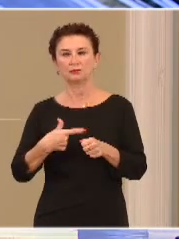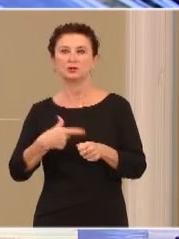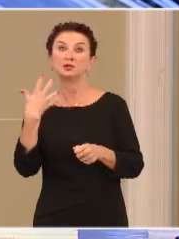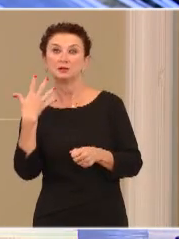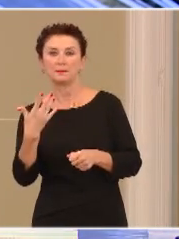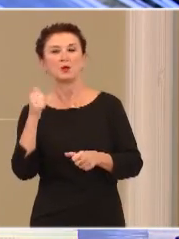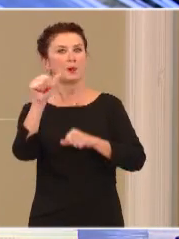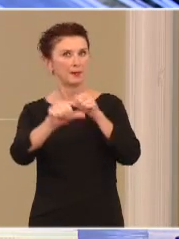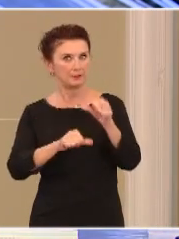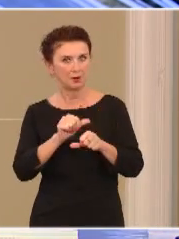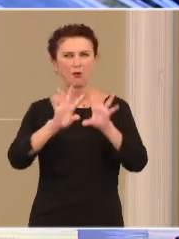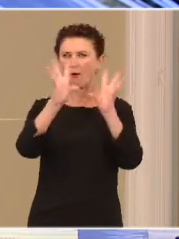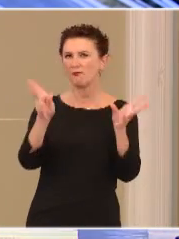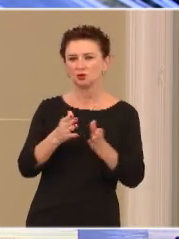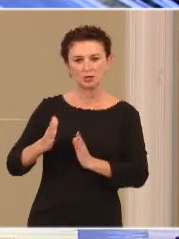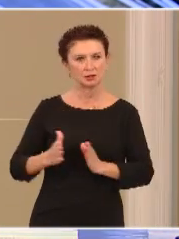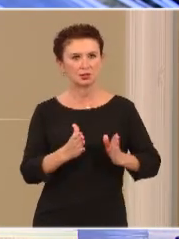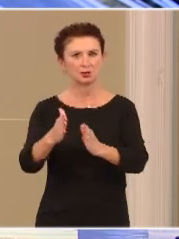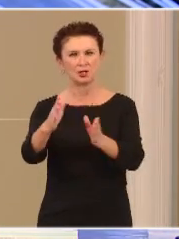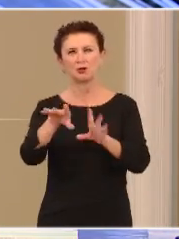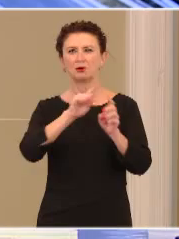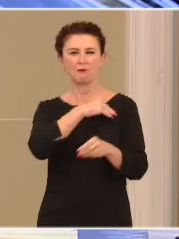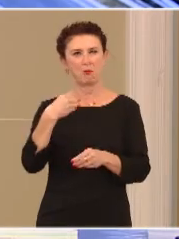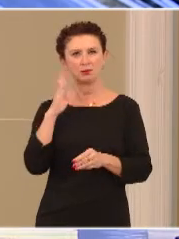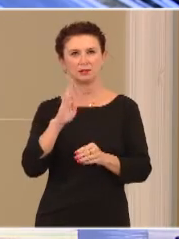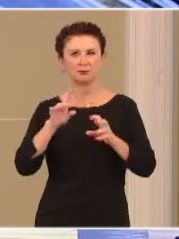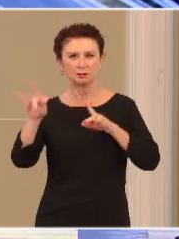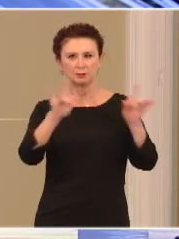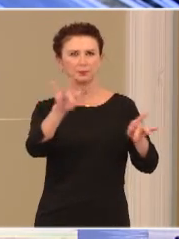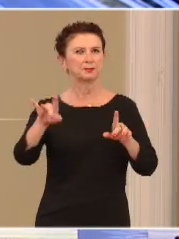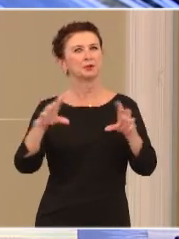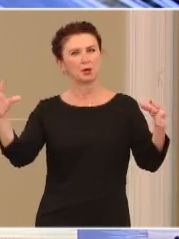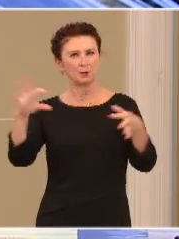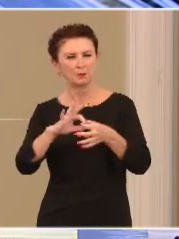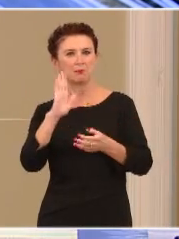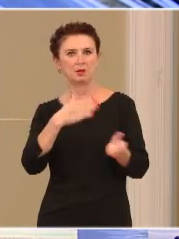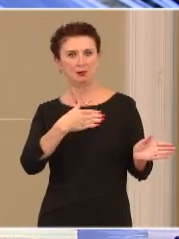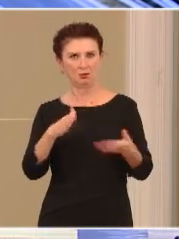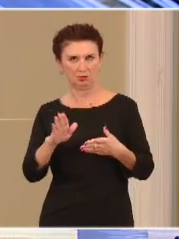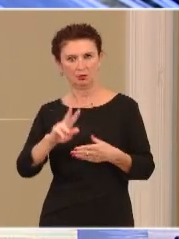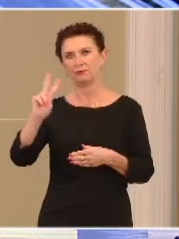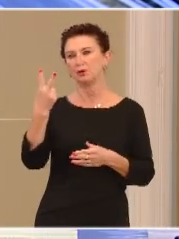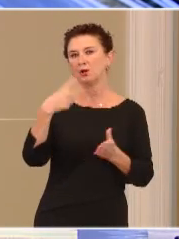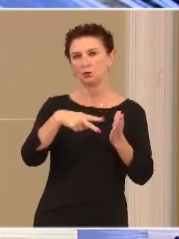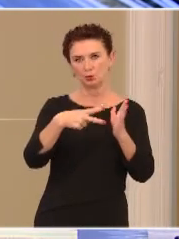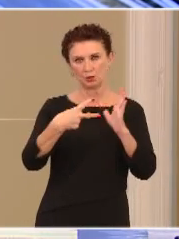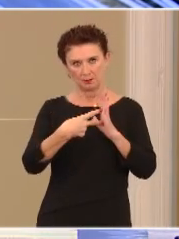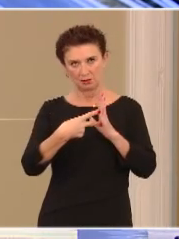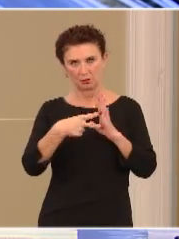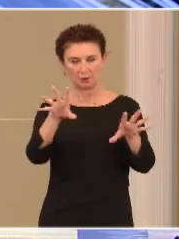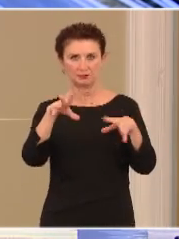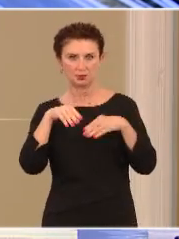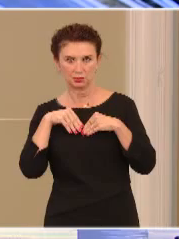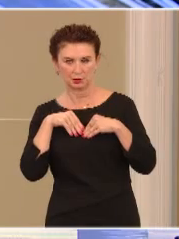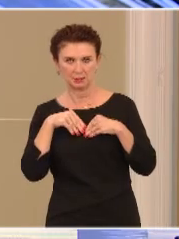domkniętą sieć dróg krajowych i autostrad. Drugi program, który został dzisiaj przyjęty przez Radę Ministrów, czyli program rozwoju